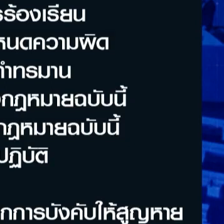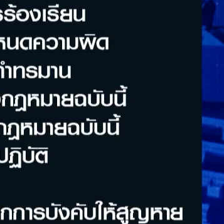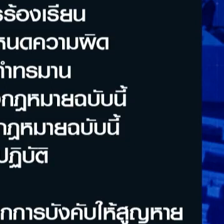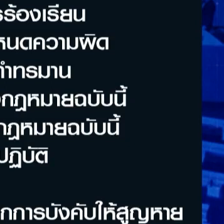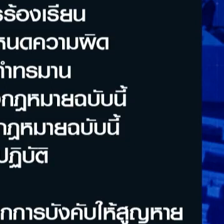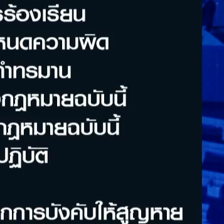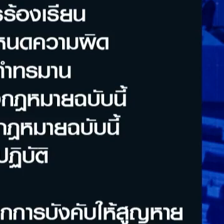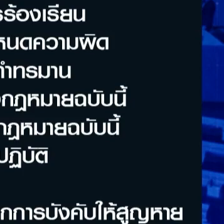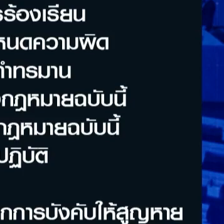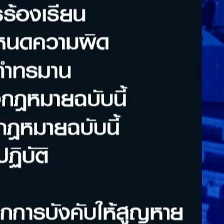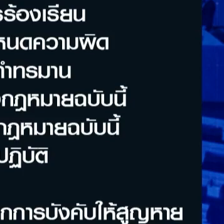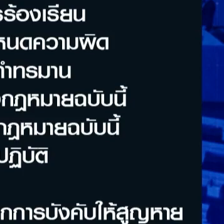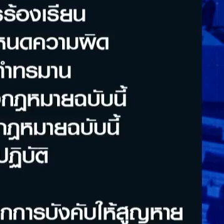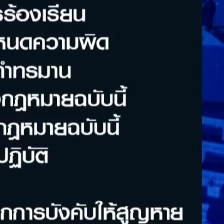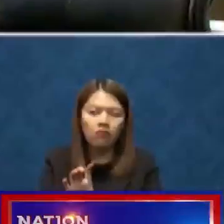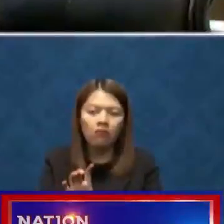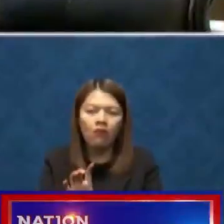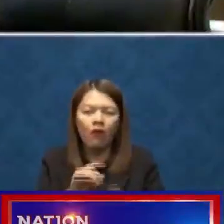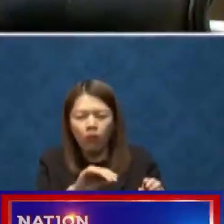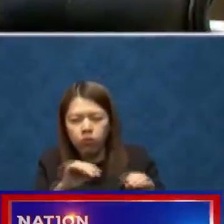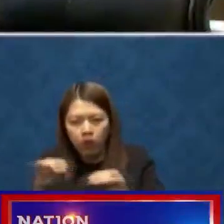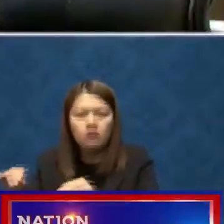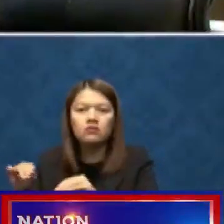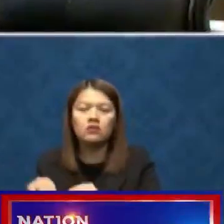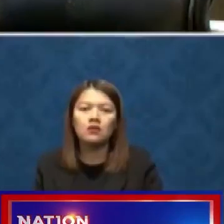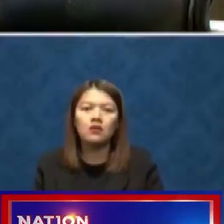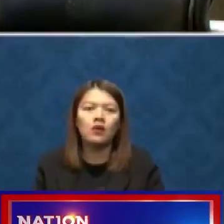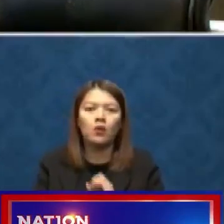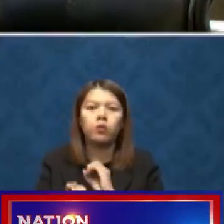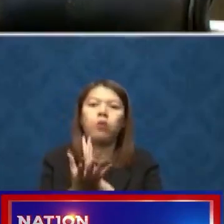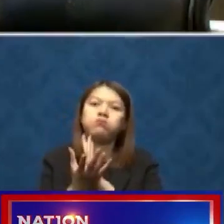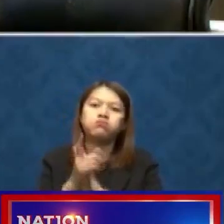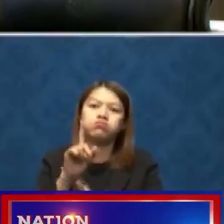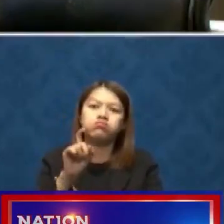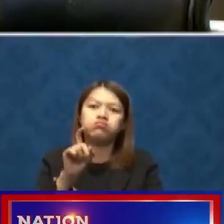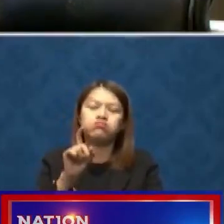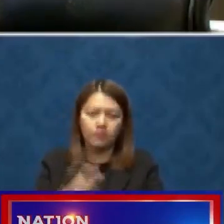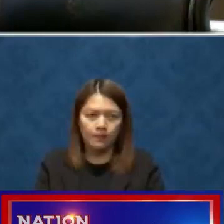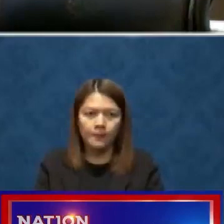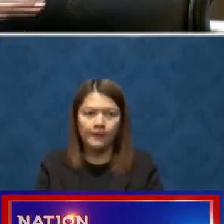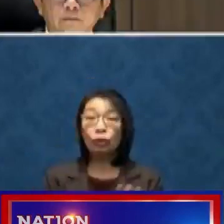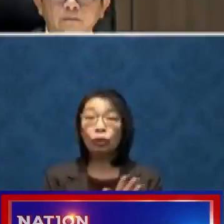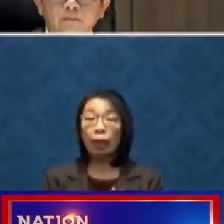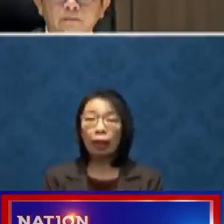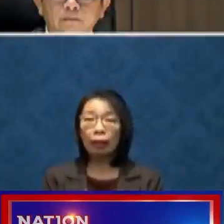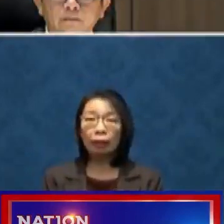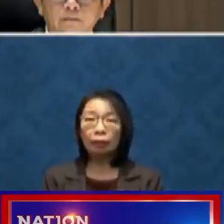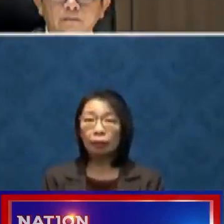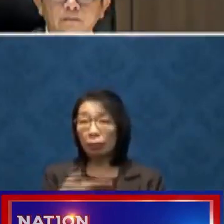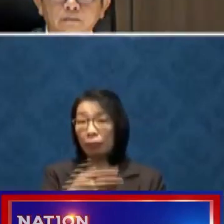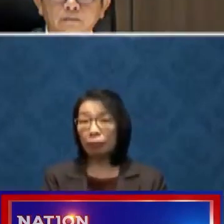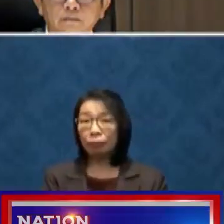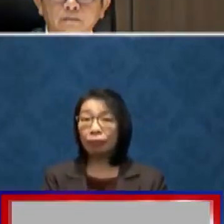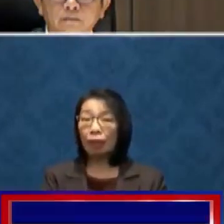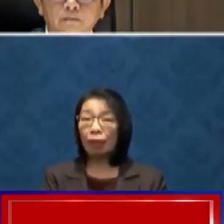ว่าวหวานเนี่ยนะฮะปัญหาจะไม่เกิดแต่ว่าปัญหามาเกิดตอนนี้เนื่องจากว่าพรรคร่วมรัฐบาลนี่สั่งสม